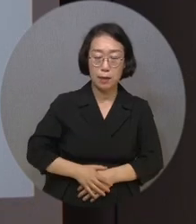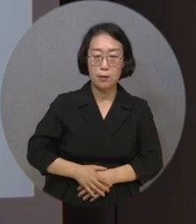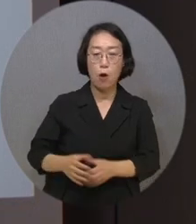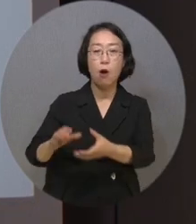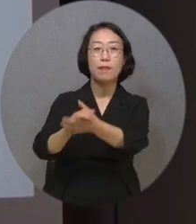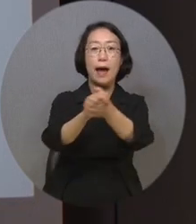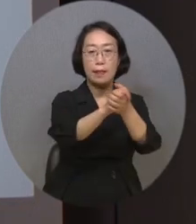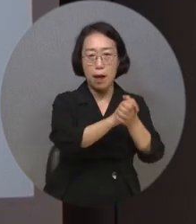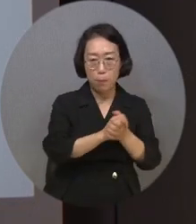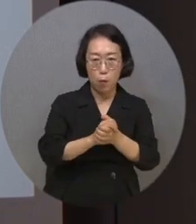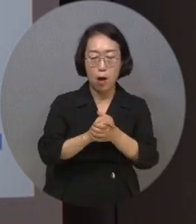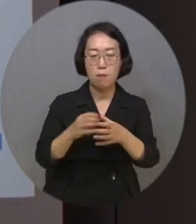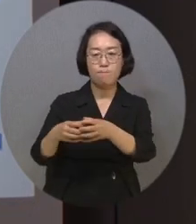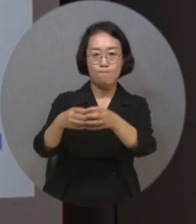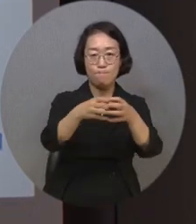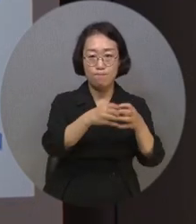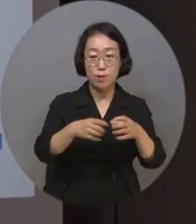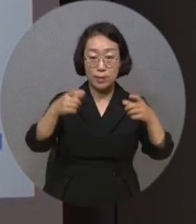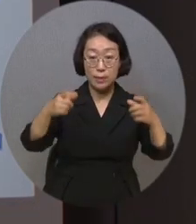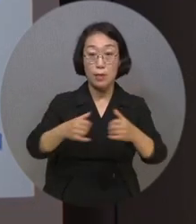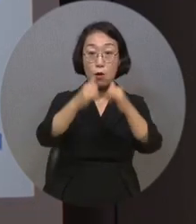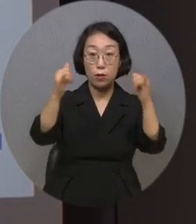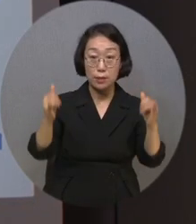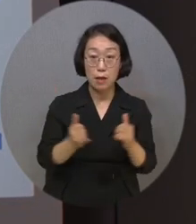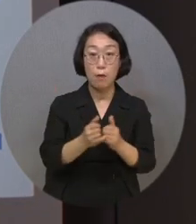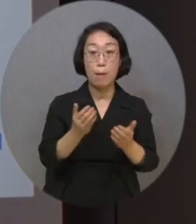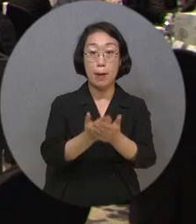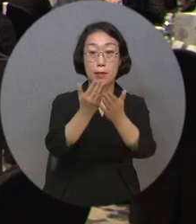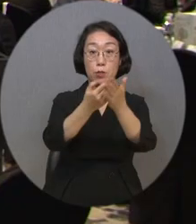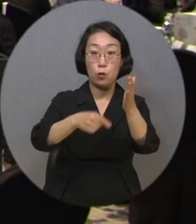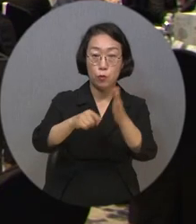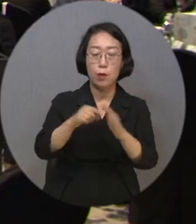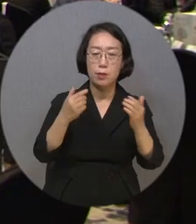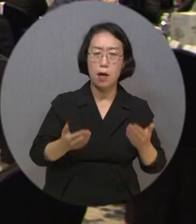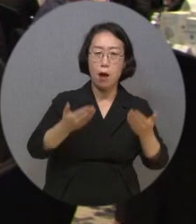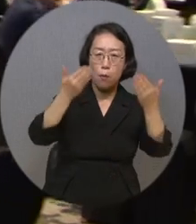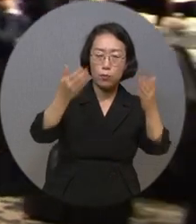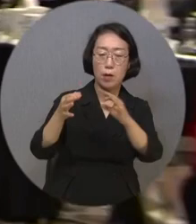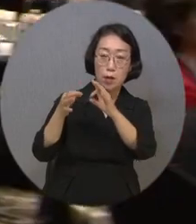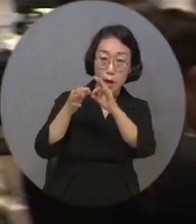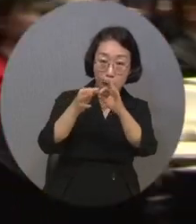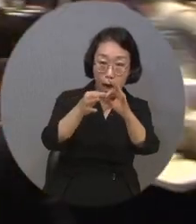단합과 협력으로 지역사회 발전을 위해 지속적으로 봉사가